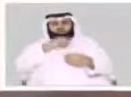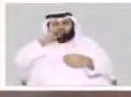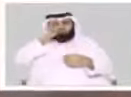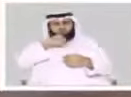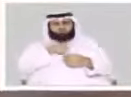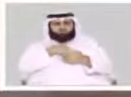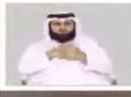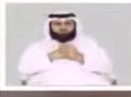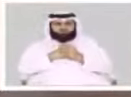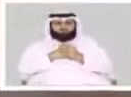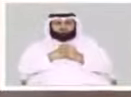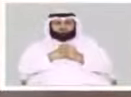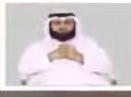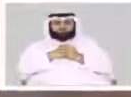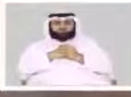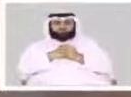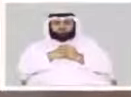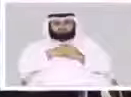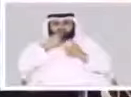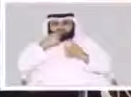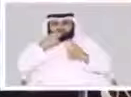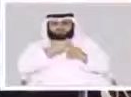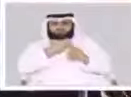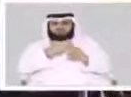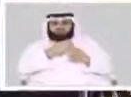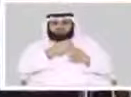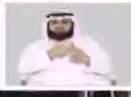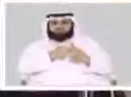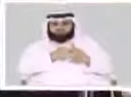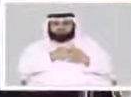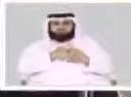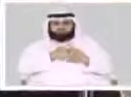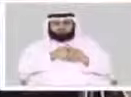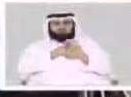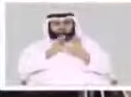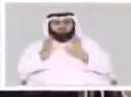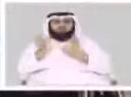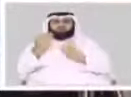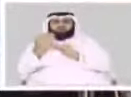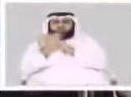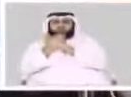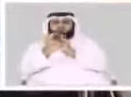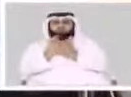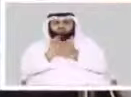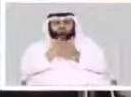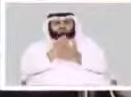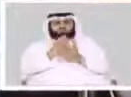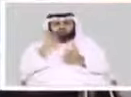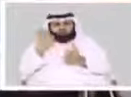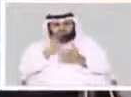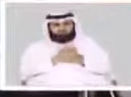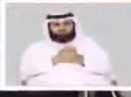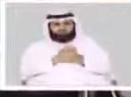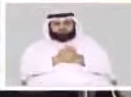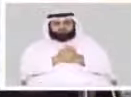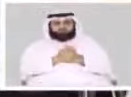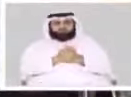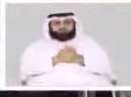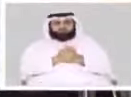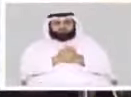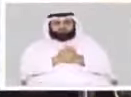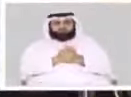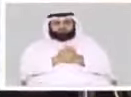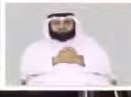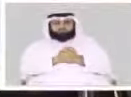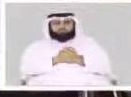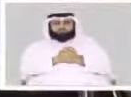نعم. والحق. نعم. فإذا قسى هذا القلب رد كل خير وكل حق، ولم يبقى يعلم إلا ما أشرب